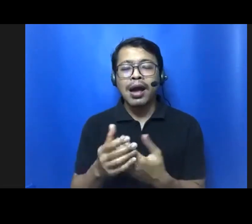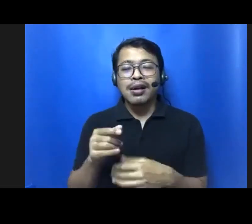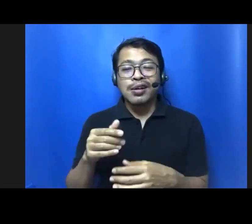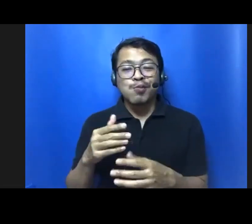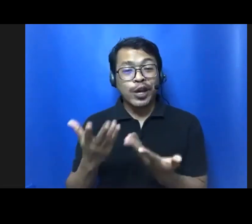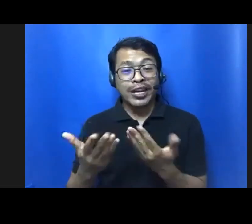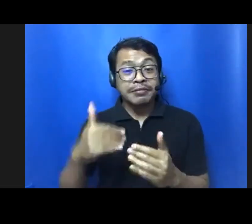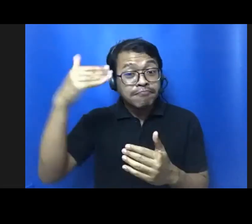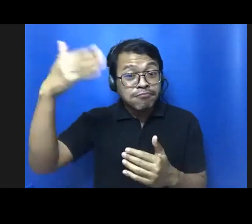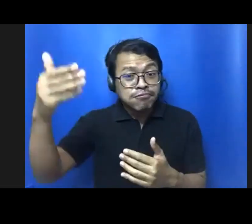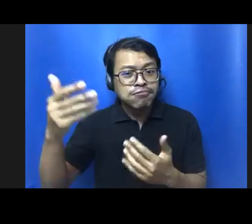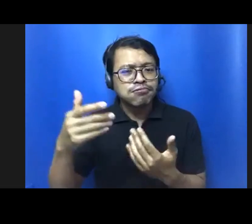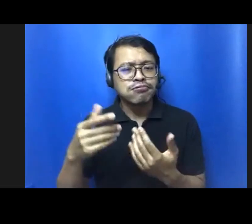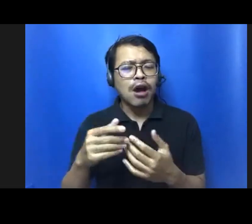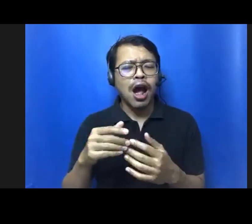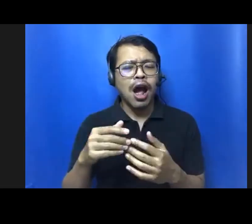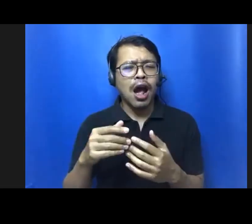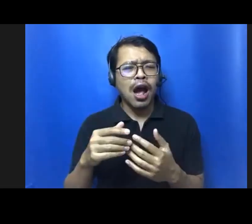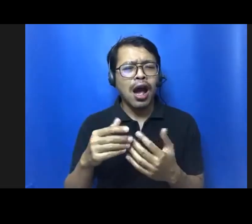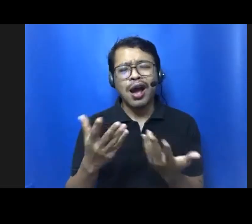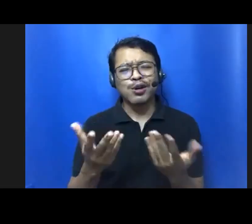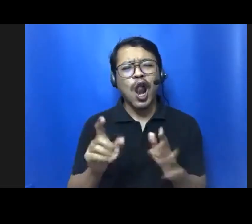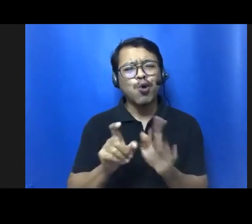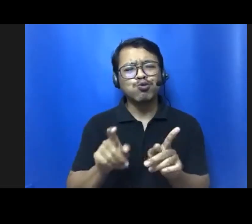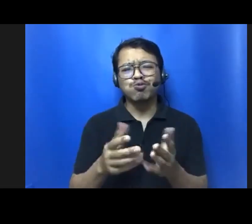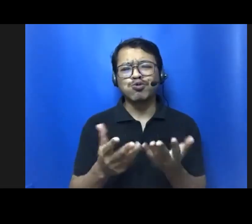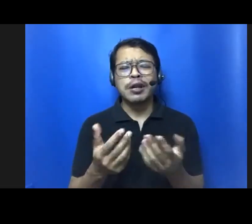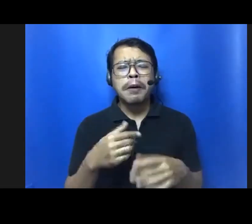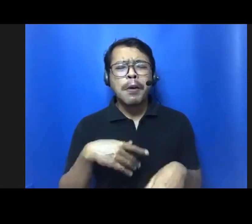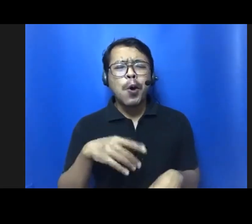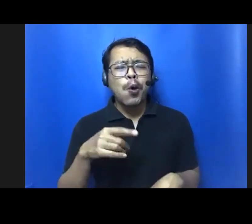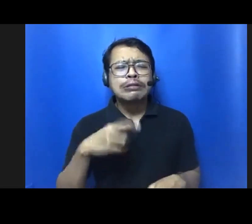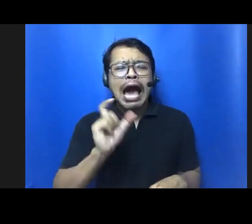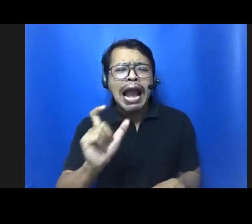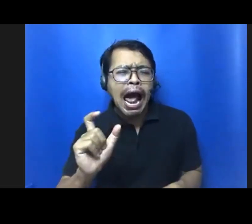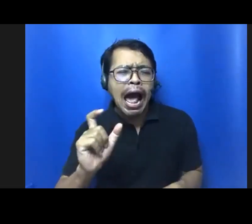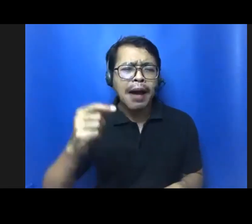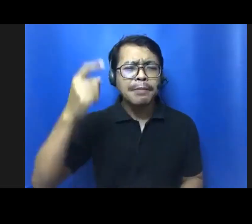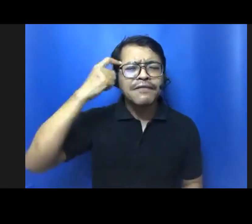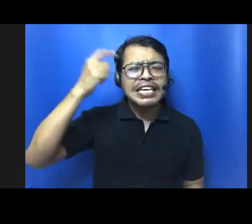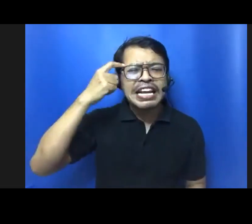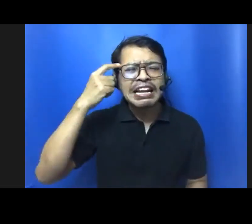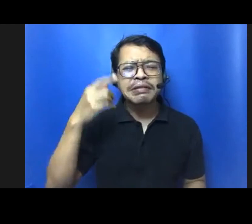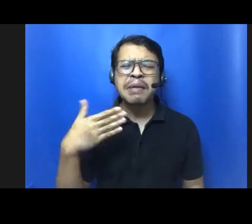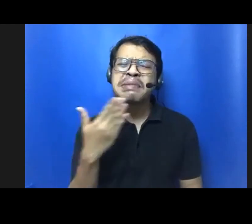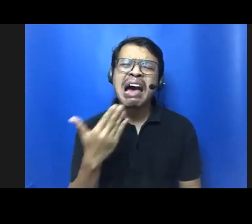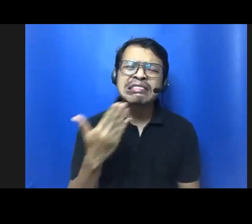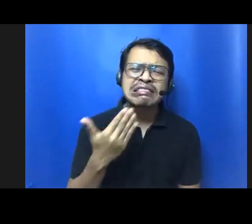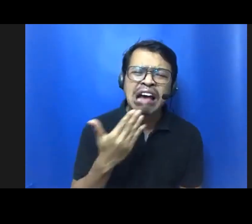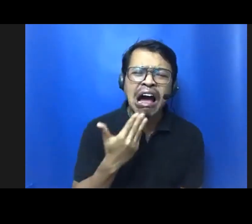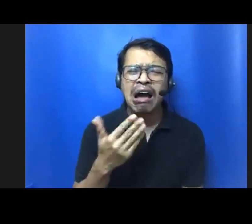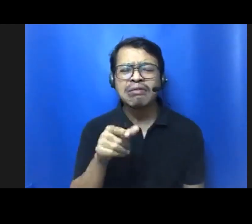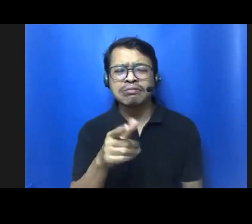berpikirnya cuma linear seperti yang diajarkan guru kita zaman dulu, kita menghadapi kenyataan yang berbeda